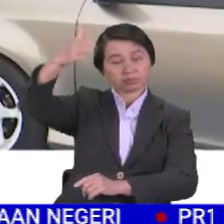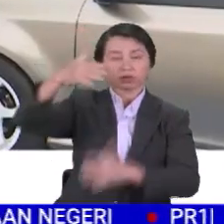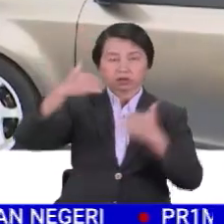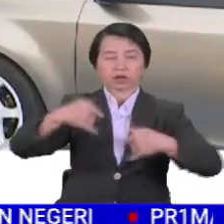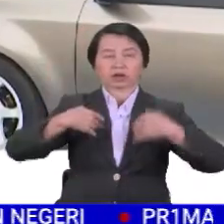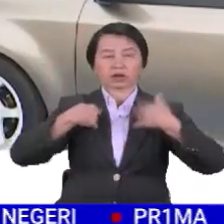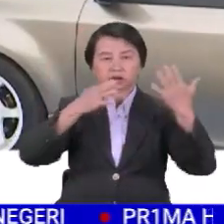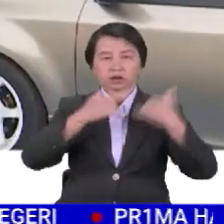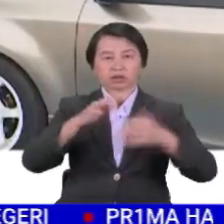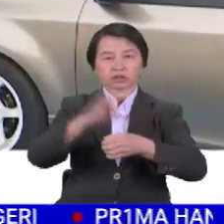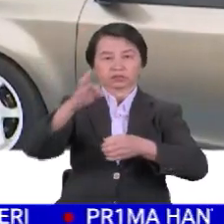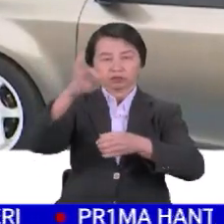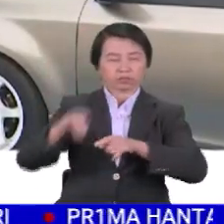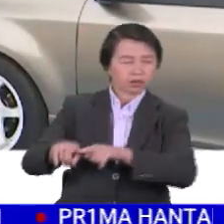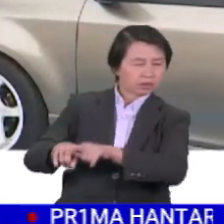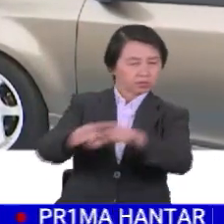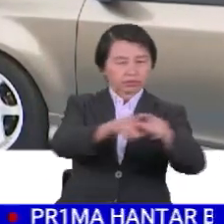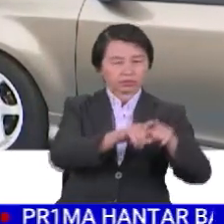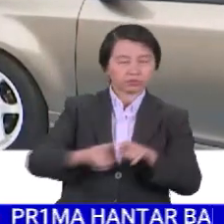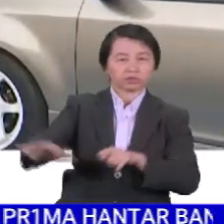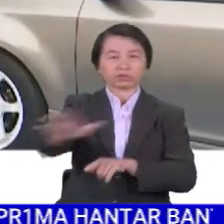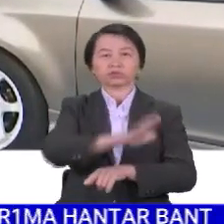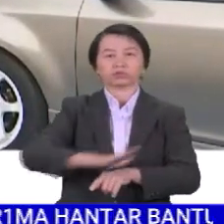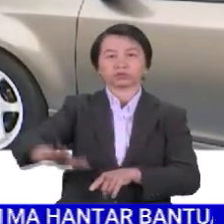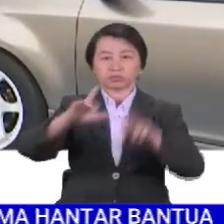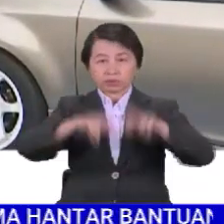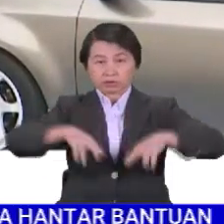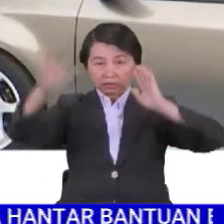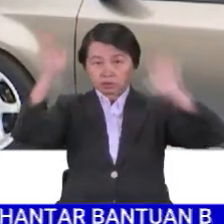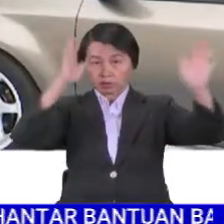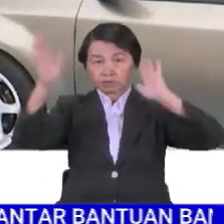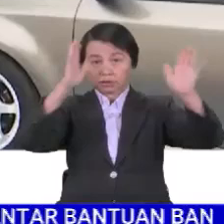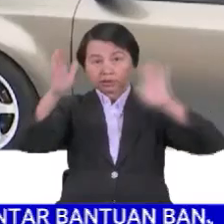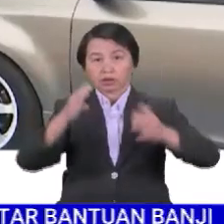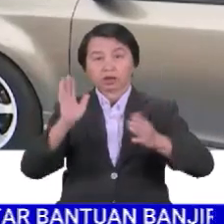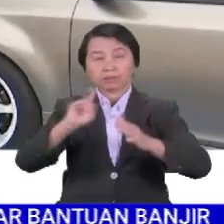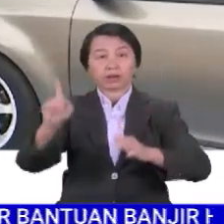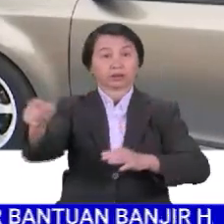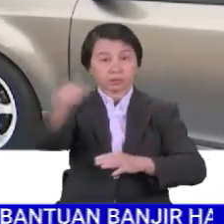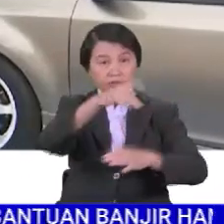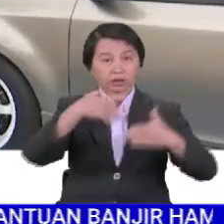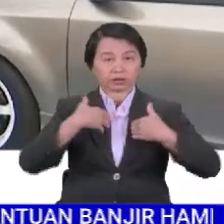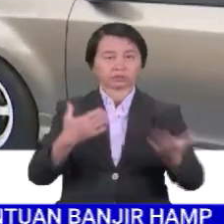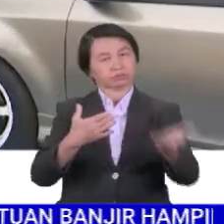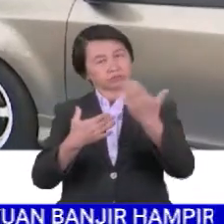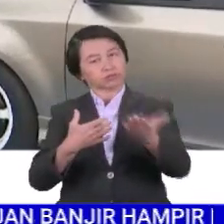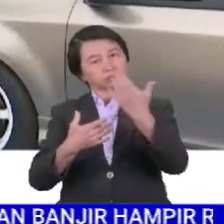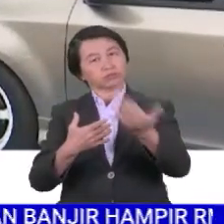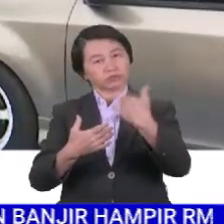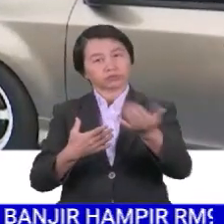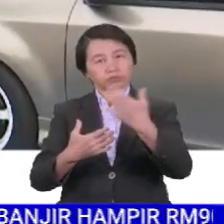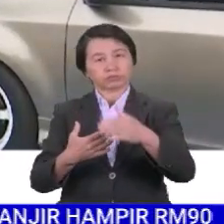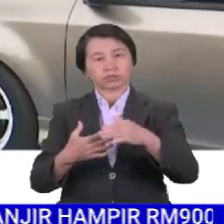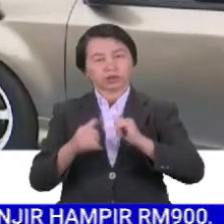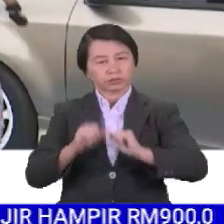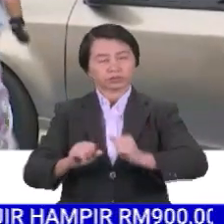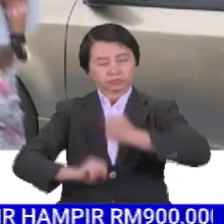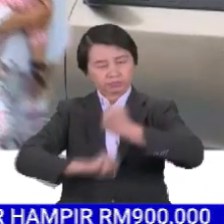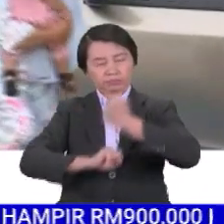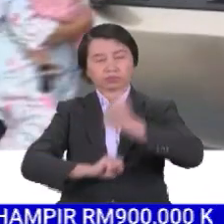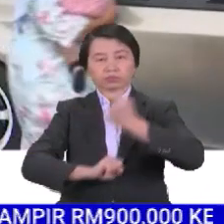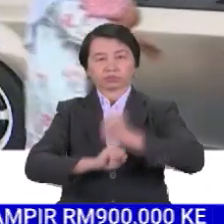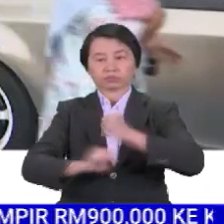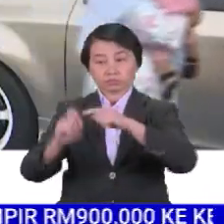semangat dimiliki semua rakyat Indonesia di mana saja anda berada Ayo jangan lupa terus beri